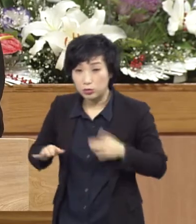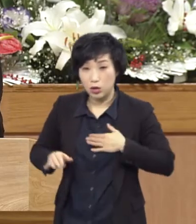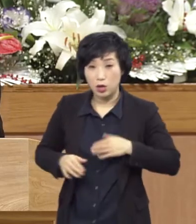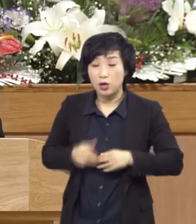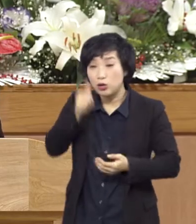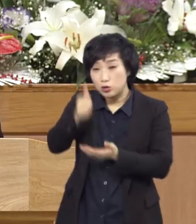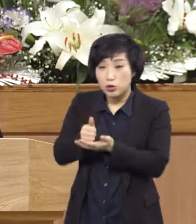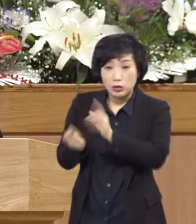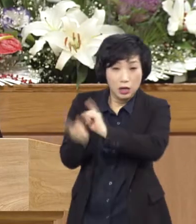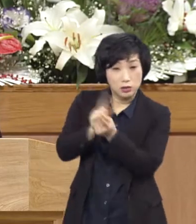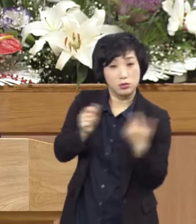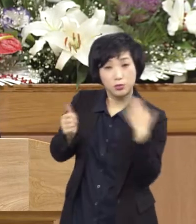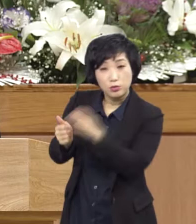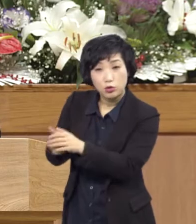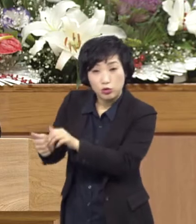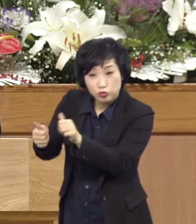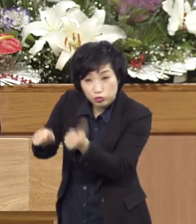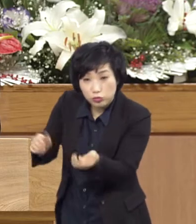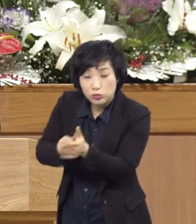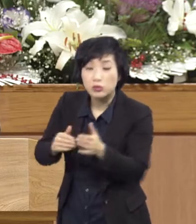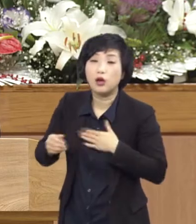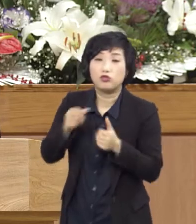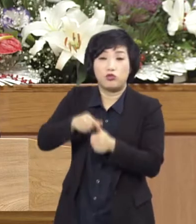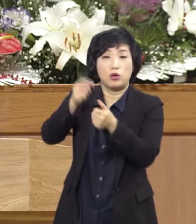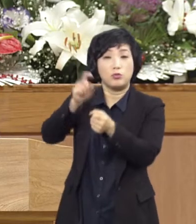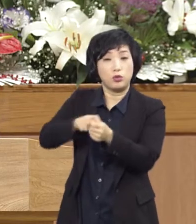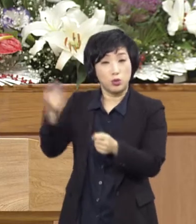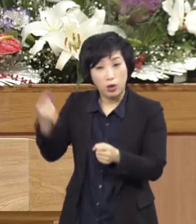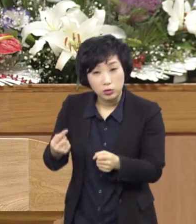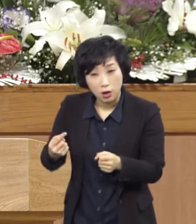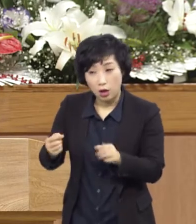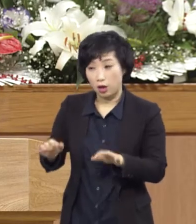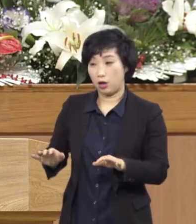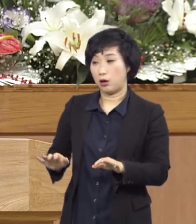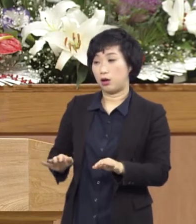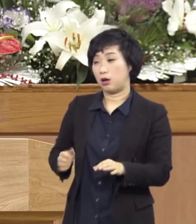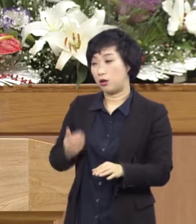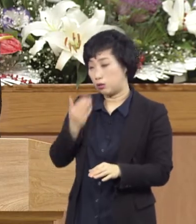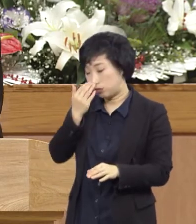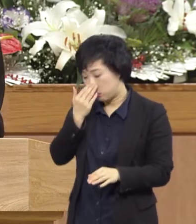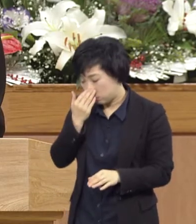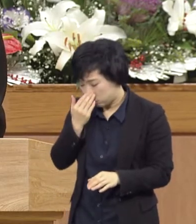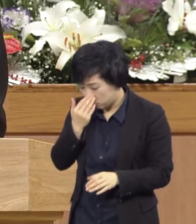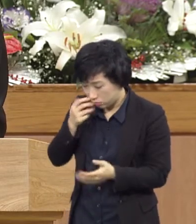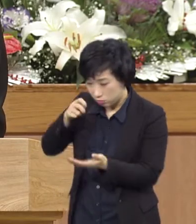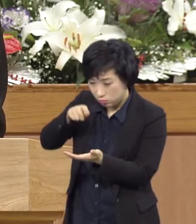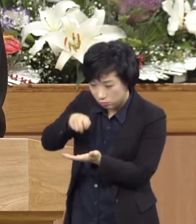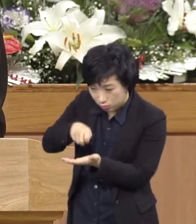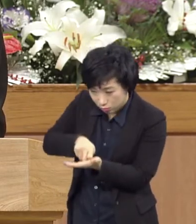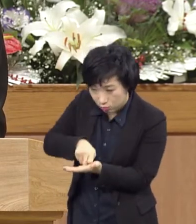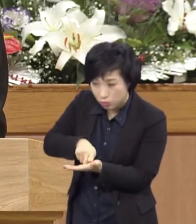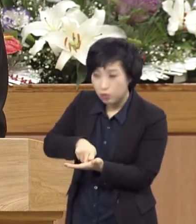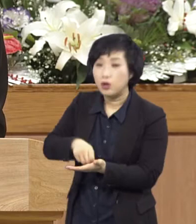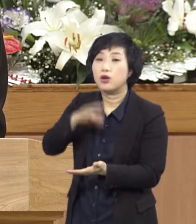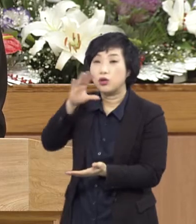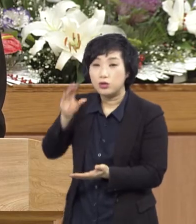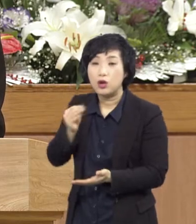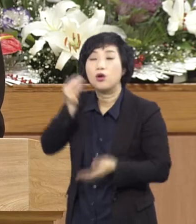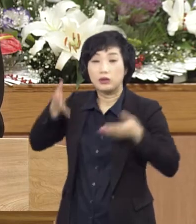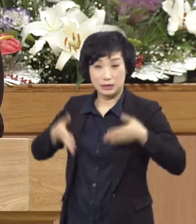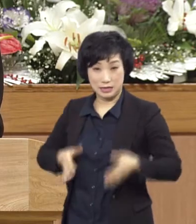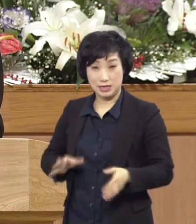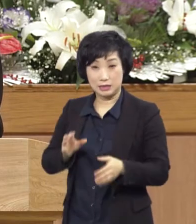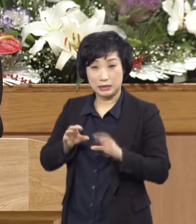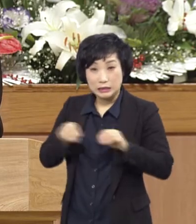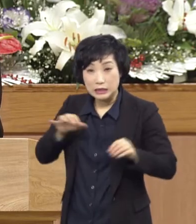짊어지고 죽어서 나를 살리러 왔으니 겸손한 마음으로 무릎을 꿇고 성탄에 이 땅에